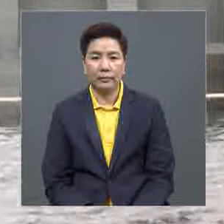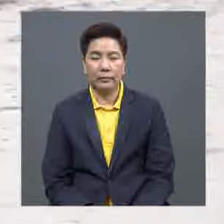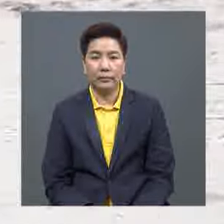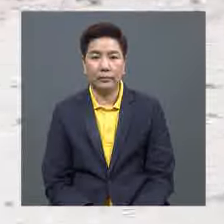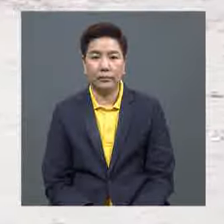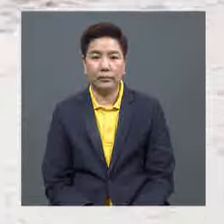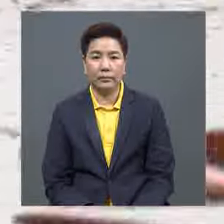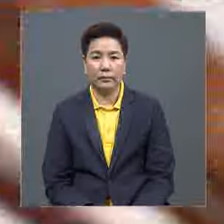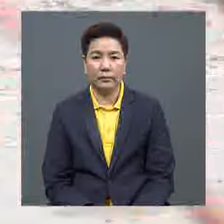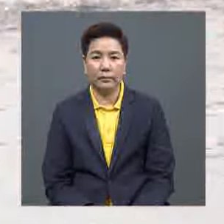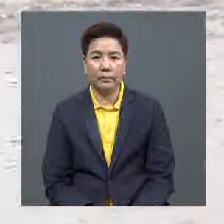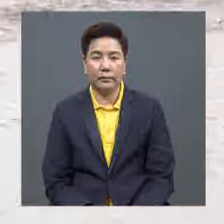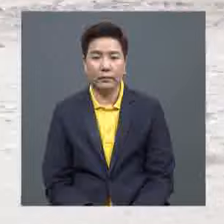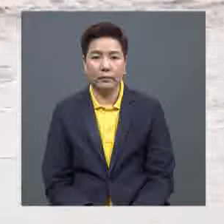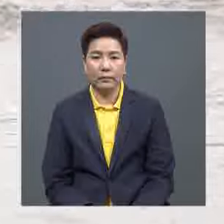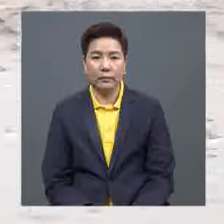แม่